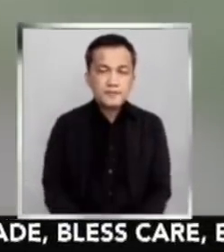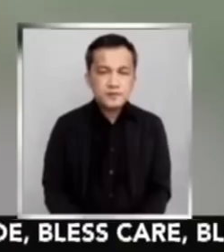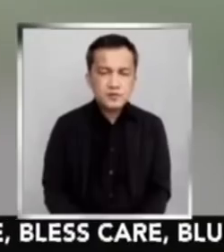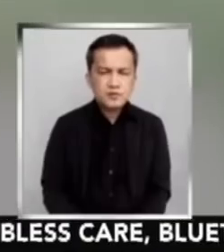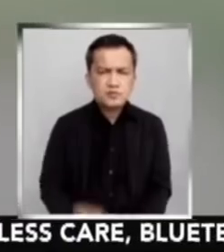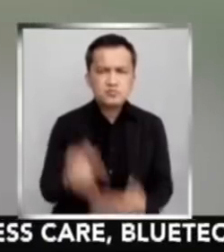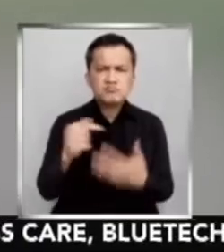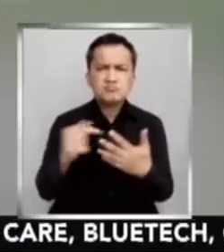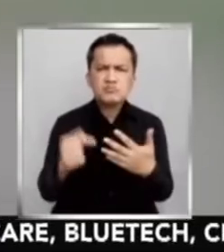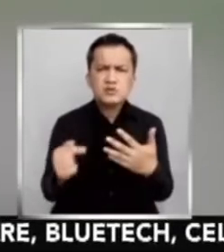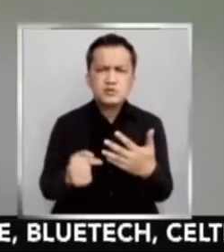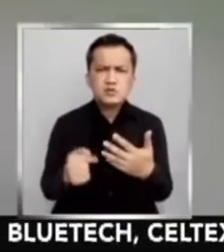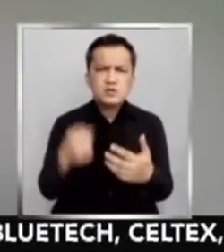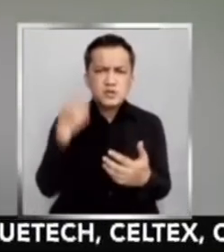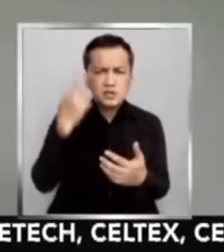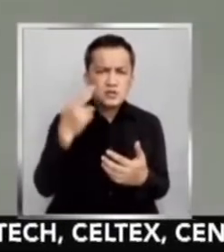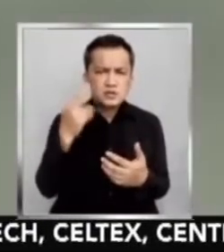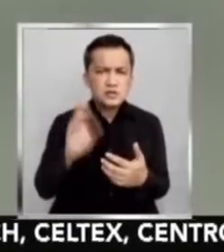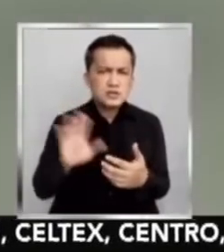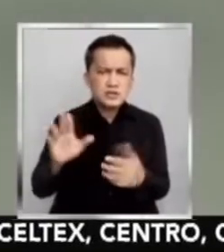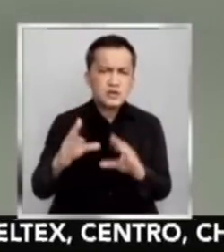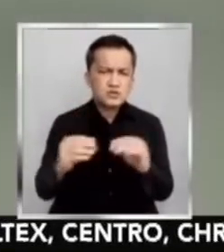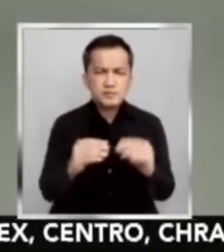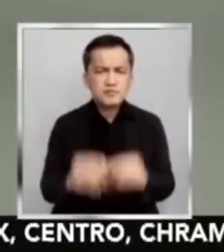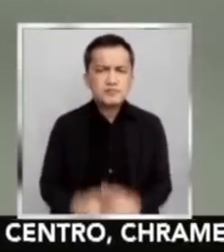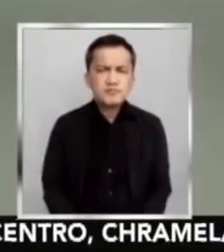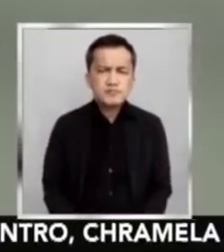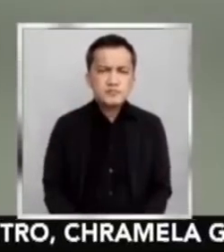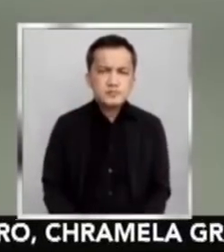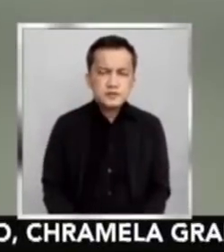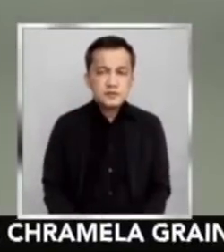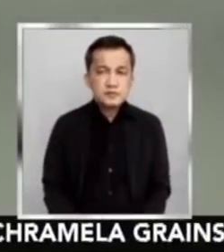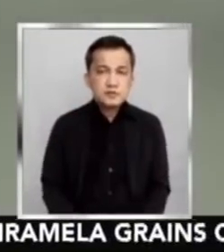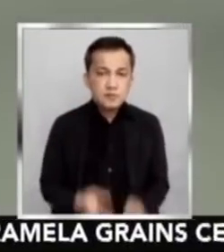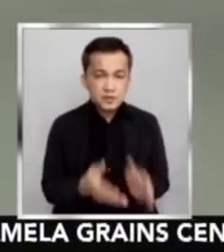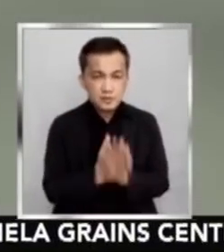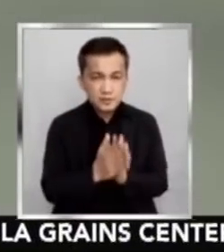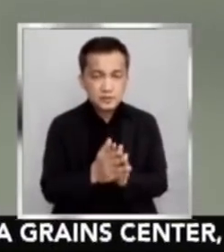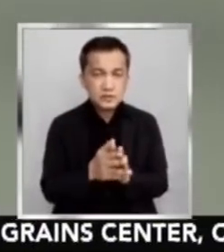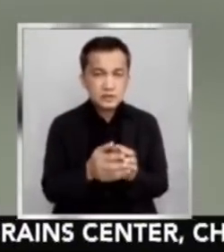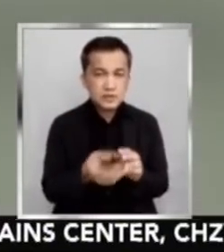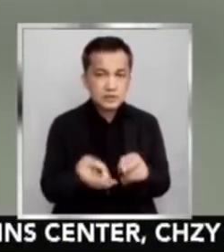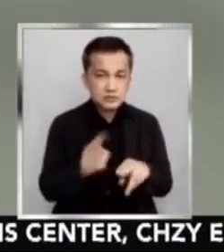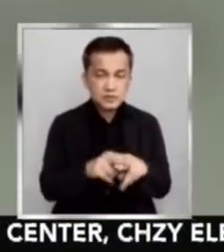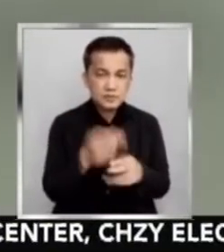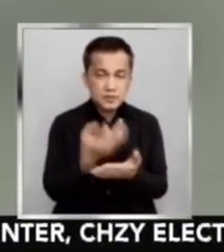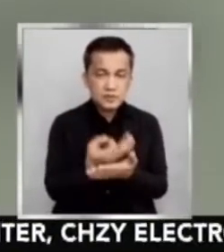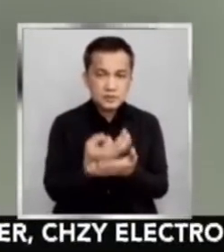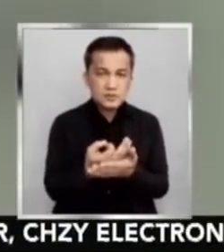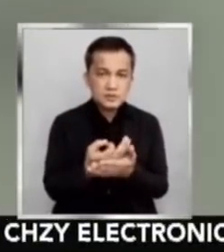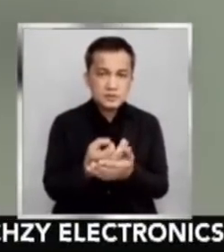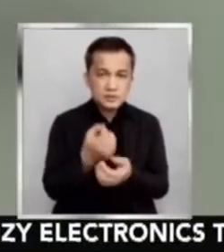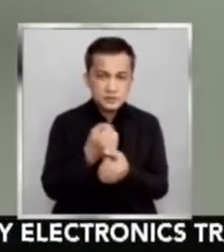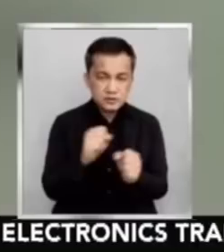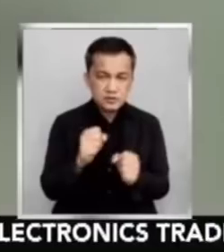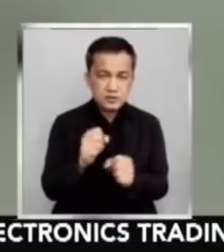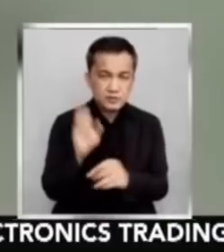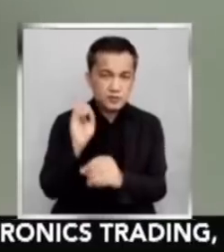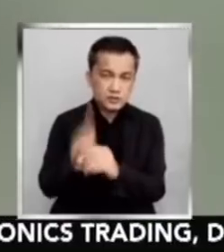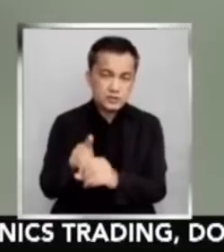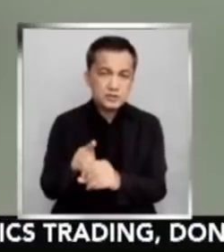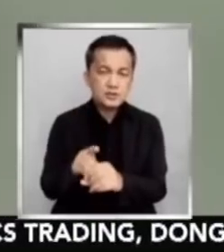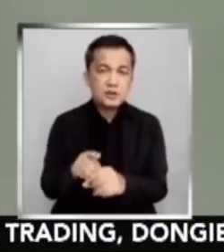ang idinahilan ng kanyang kausap, humirit pa raw ng karagdagang pera bilang security deposit para